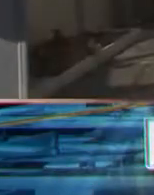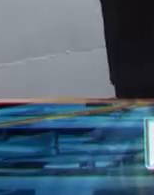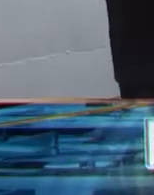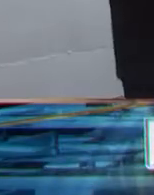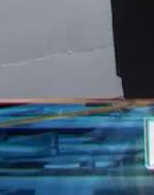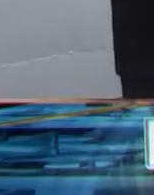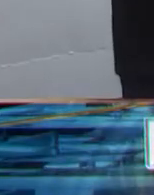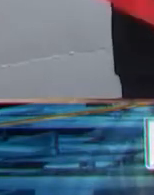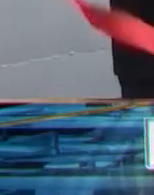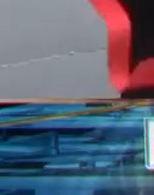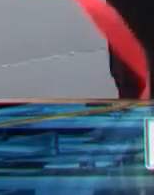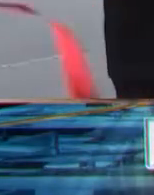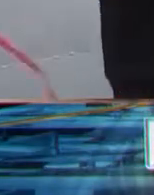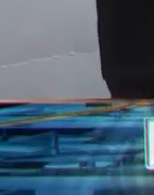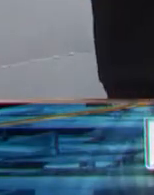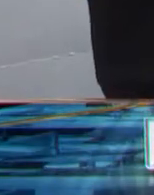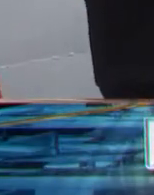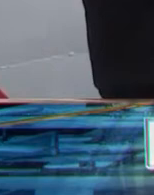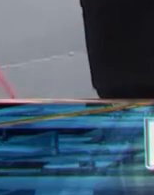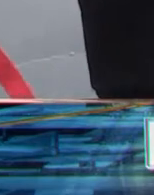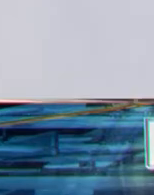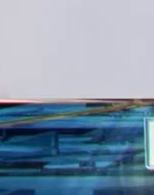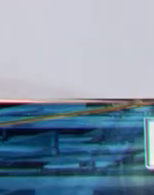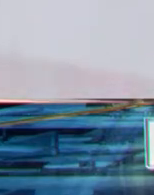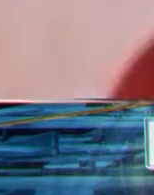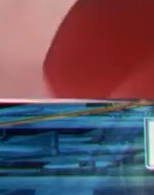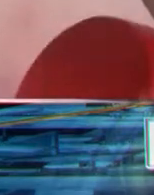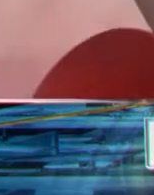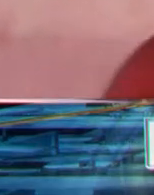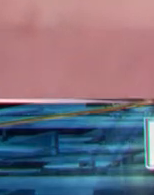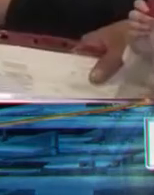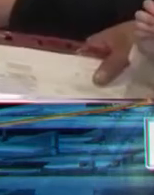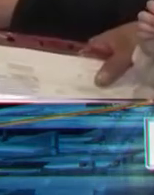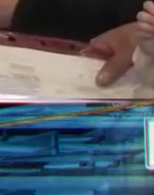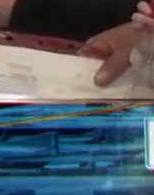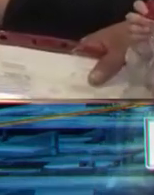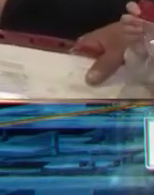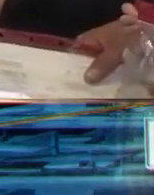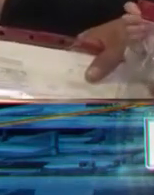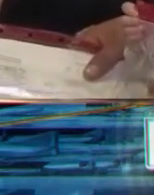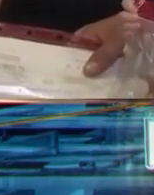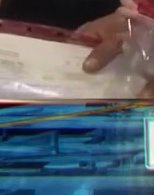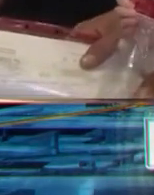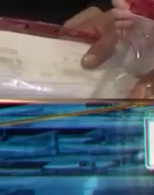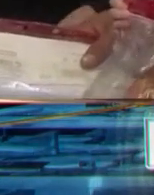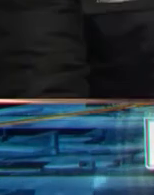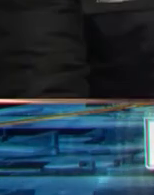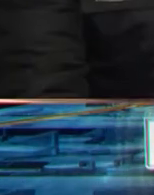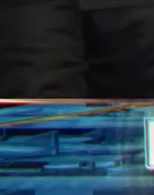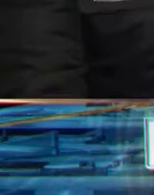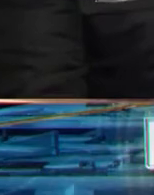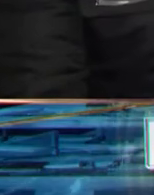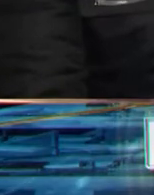5 бөлме, 7 баланың несібесі. Бүгін Талғар ауданында үйлер отқа оранған отбасы баспаналы болды.